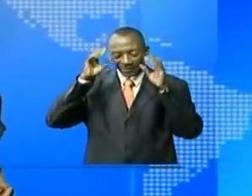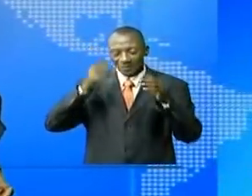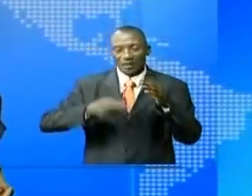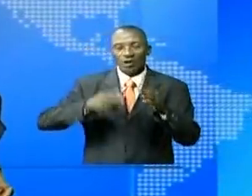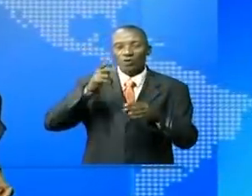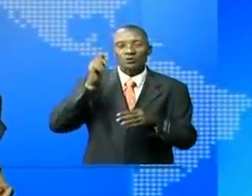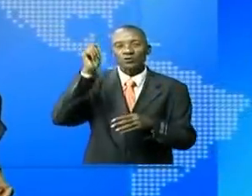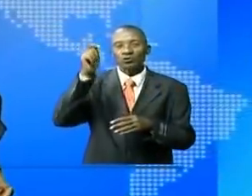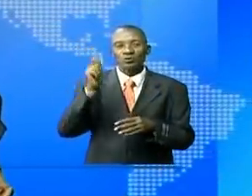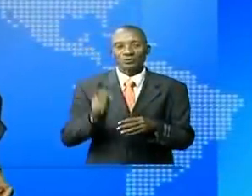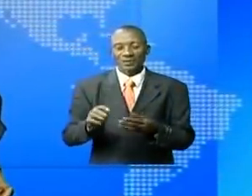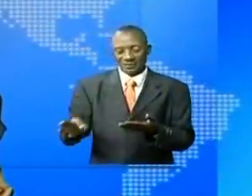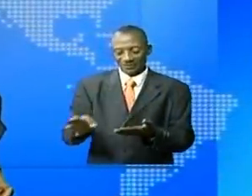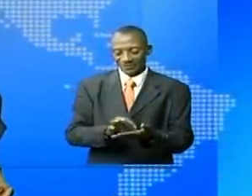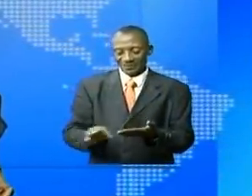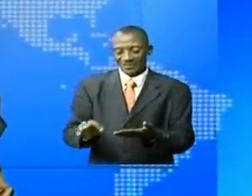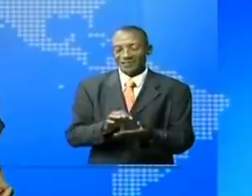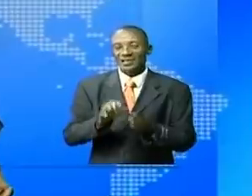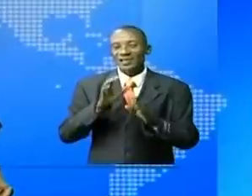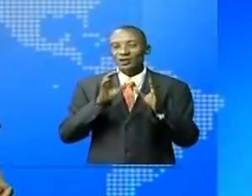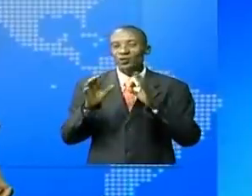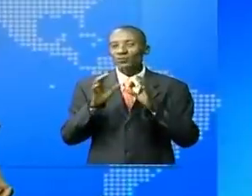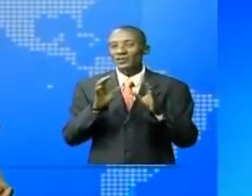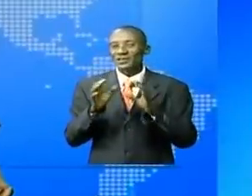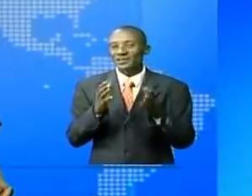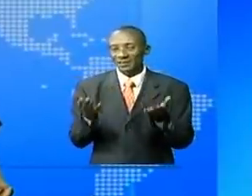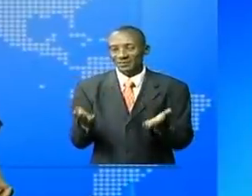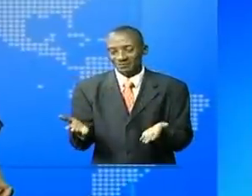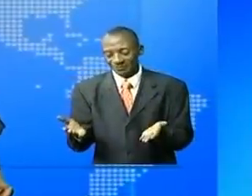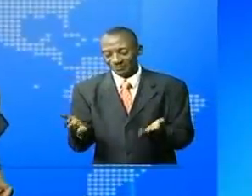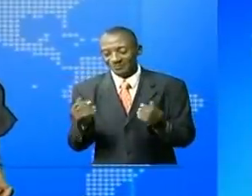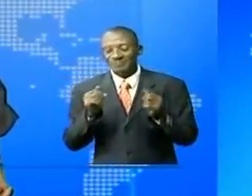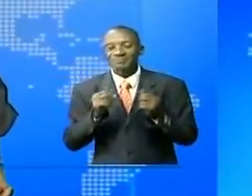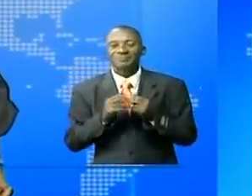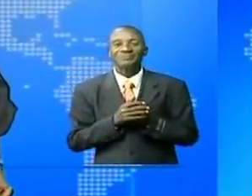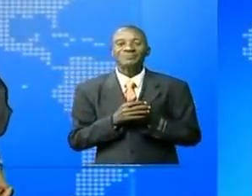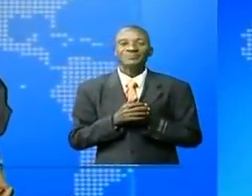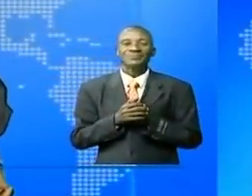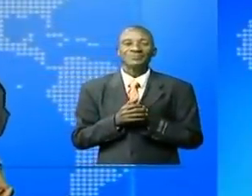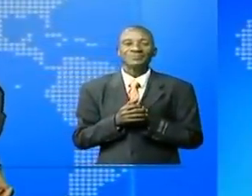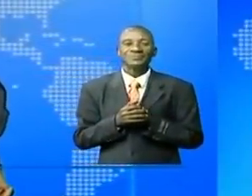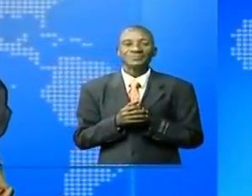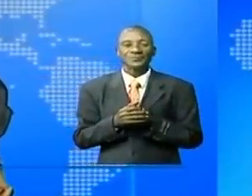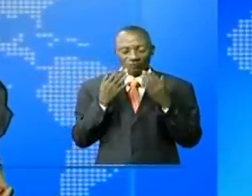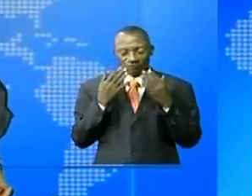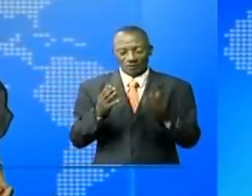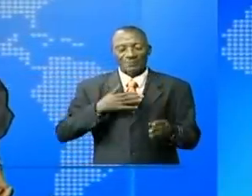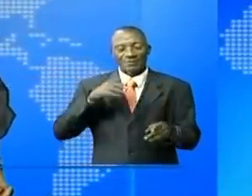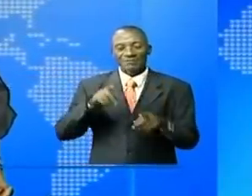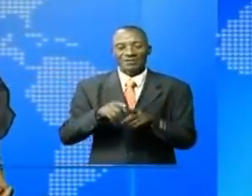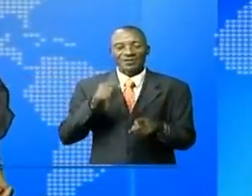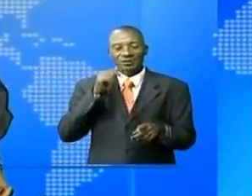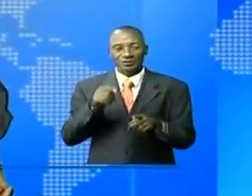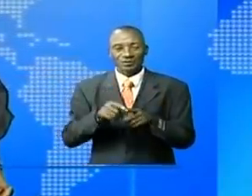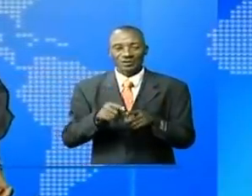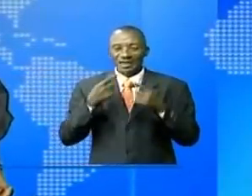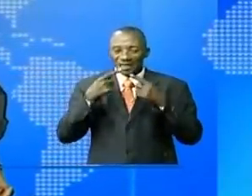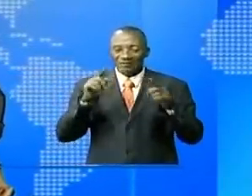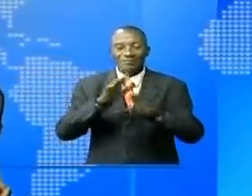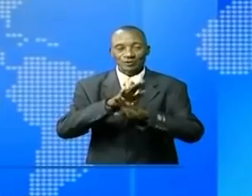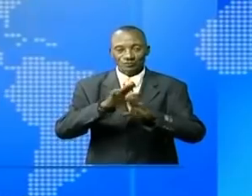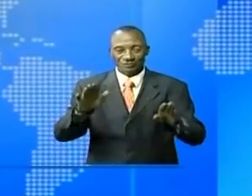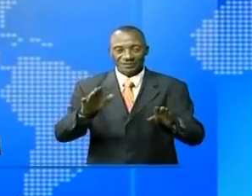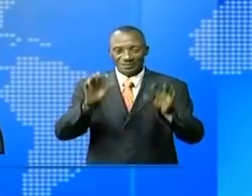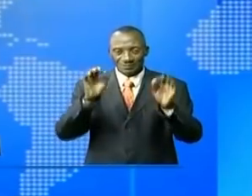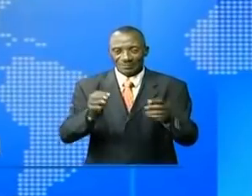Mutombo Katalay Joseph, lieutenant général. Fin de ce journal, merci de nous avoir suivis.